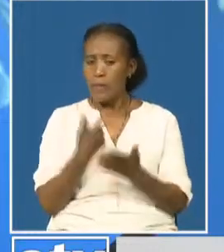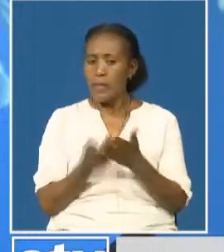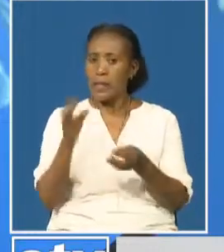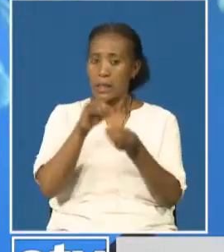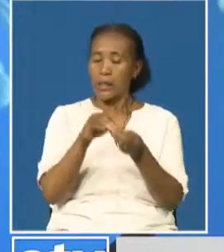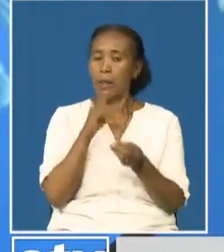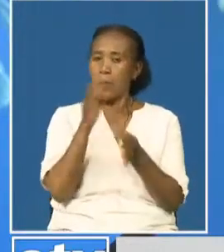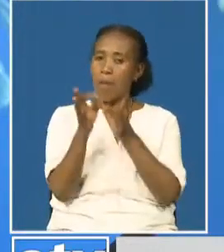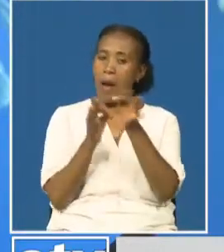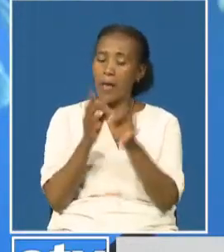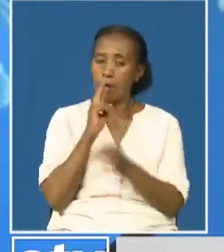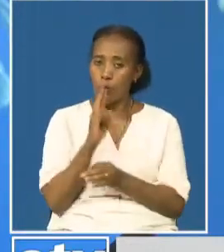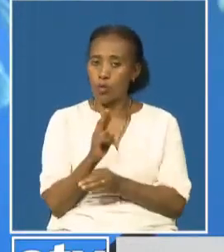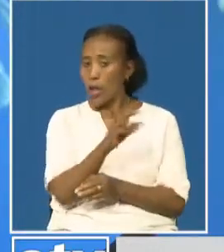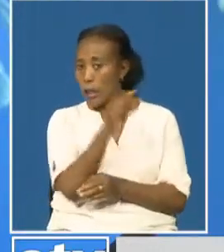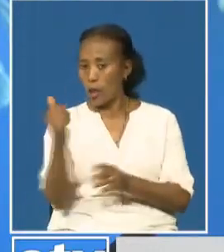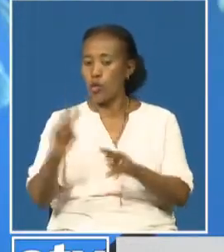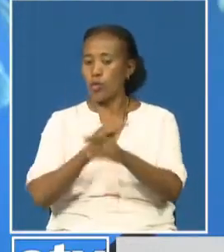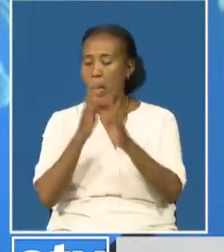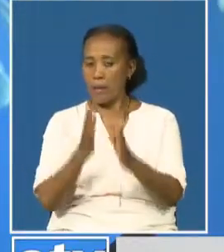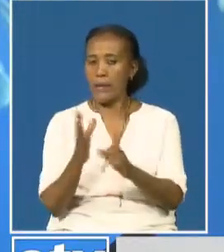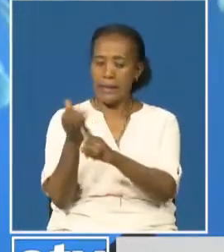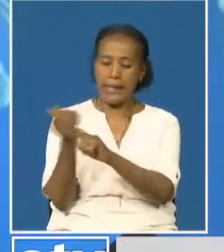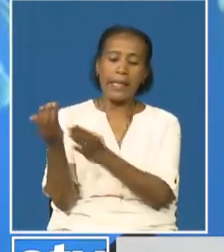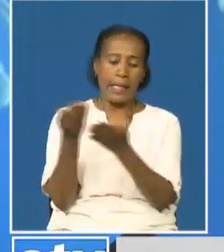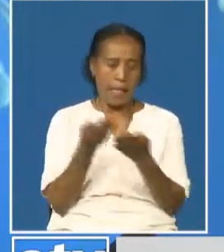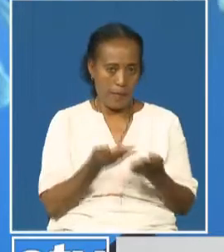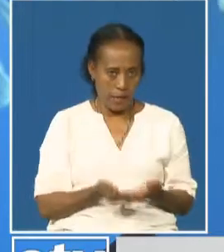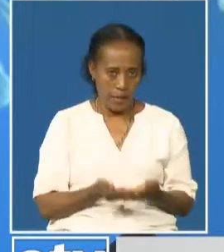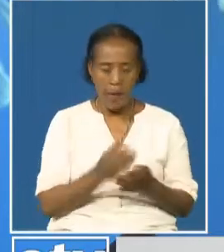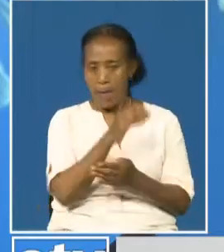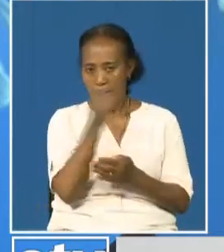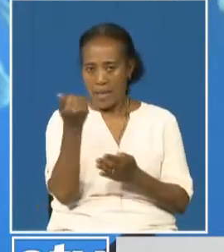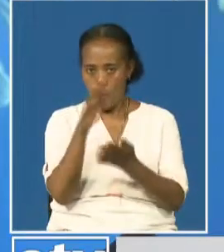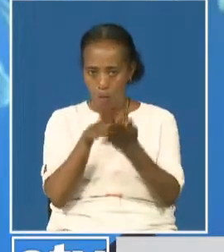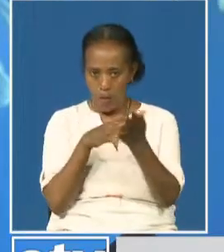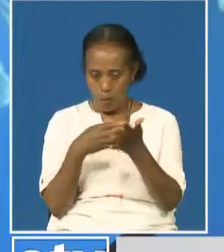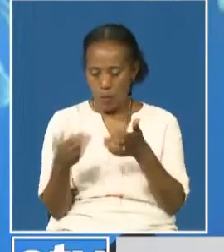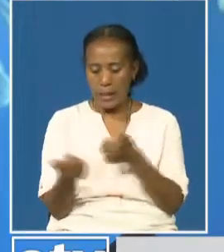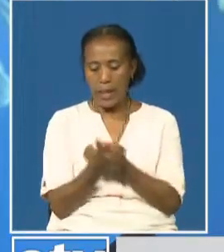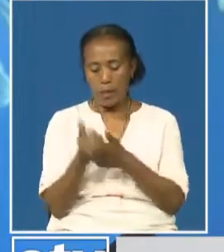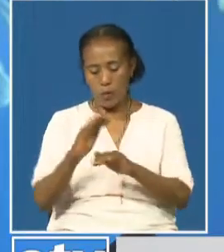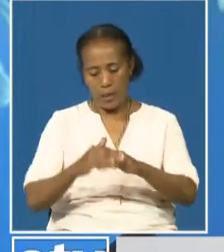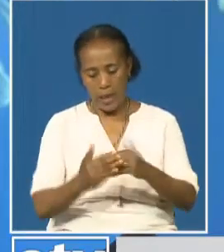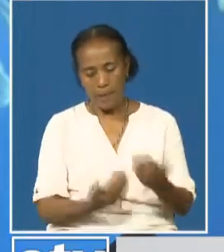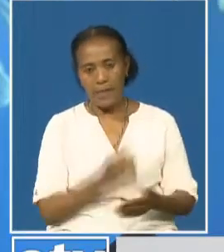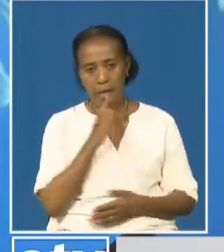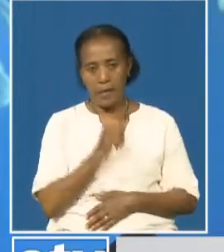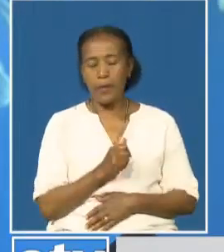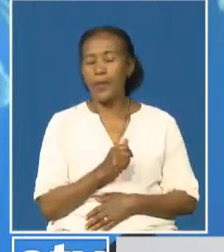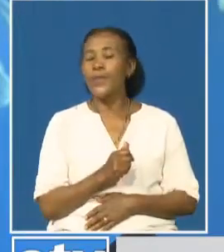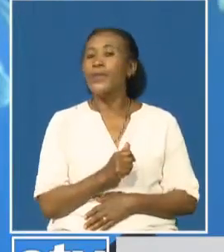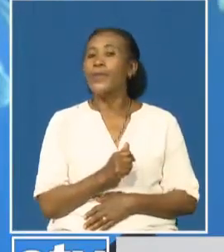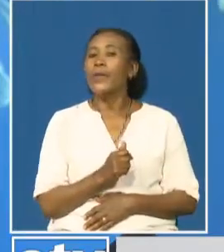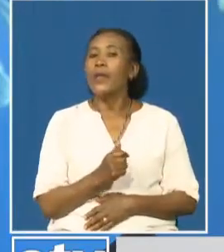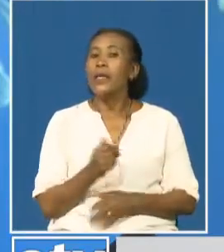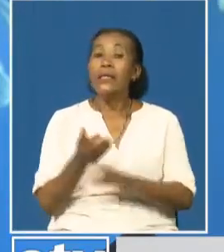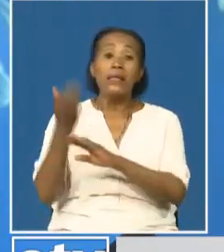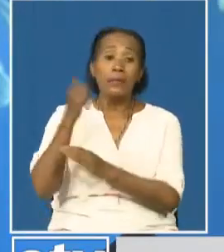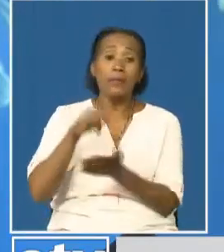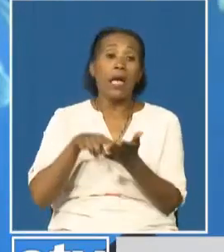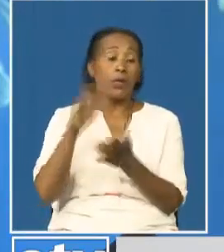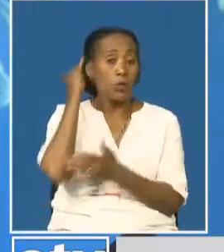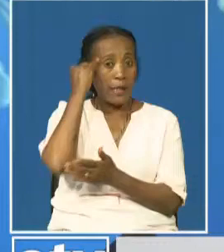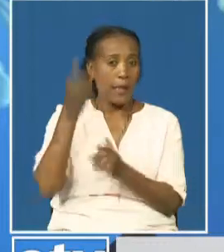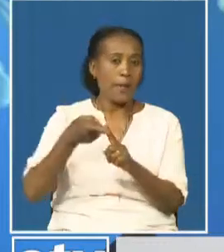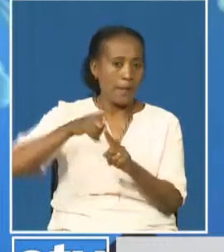ተጨማሪ ማብራሪያዎችን ከሌሎች ባለሙያዎች ይዘን እንቀርባለን በሌሎች ፕሮግራሞች እንዲከታተሉ እንጋብዛለን ቀድሞ ዳንሳ